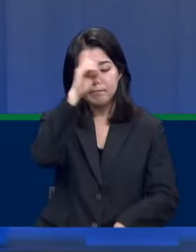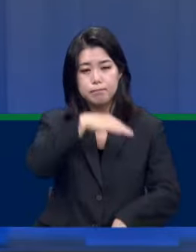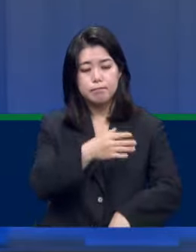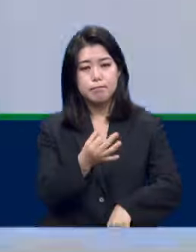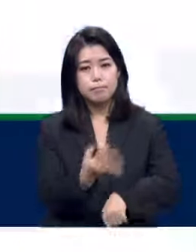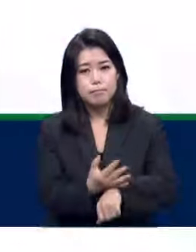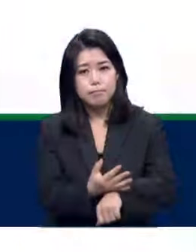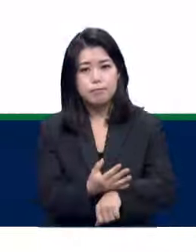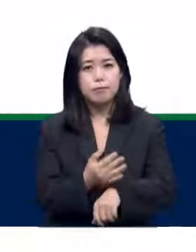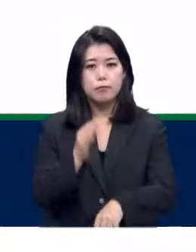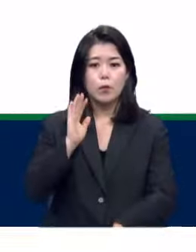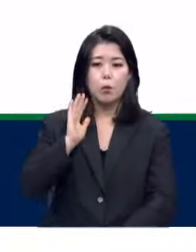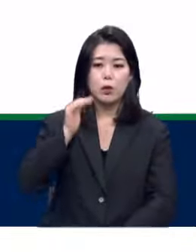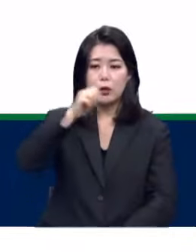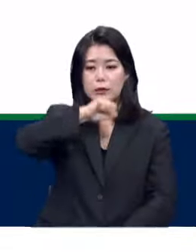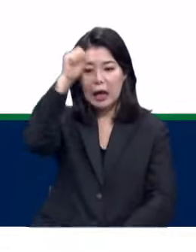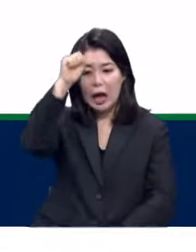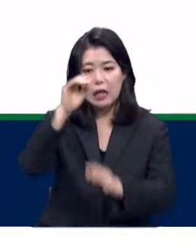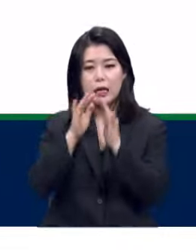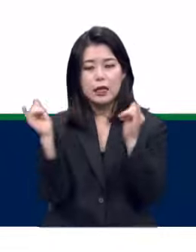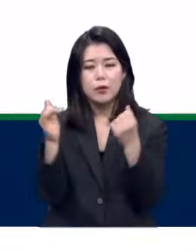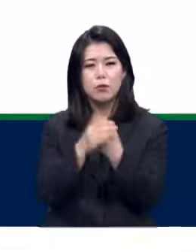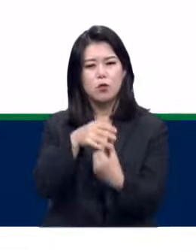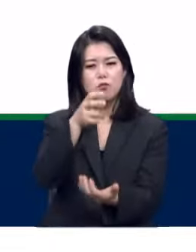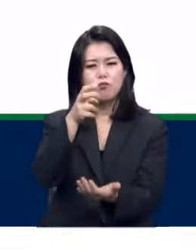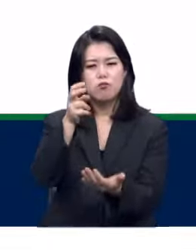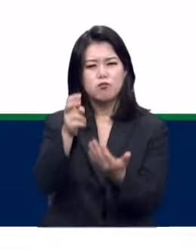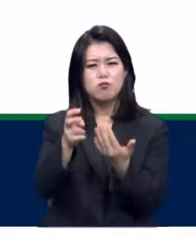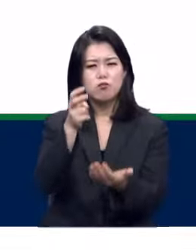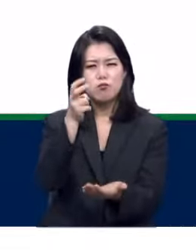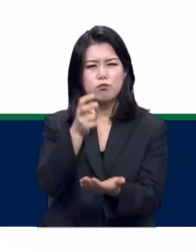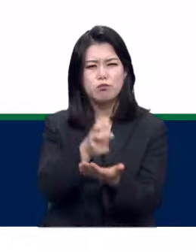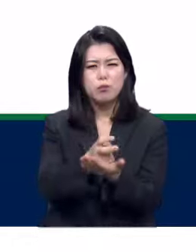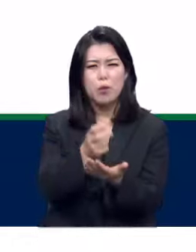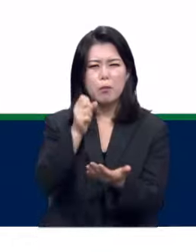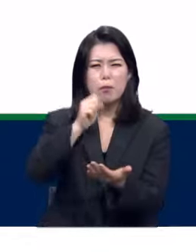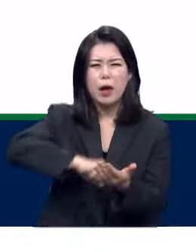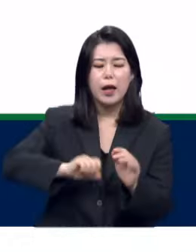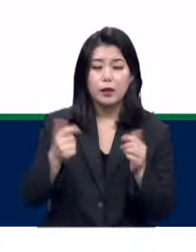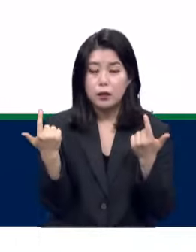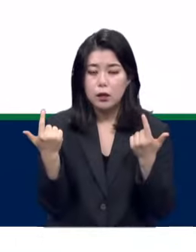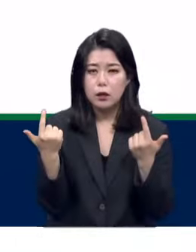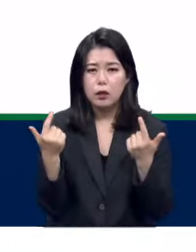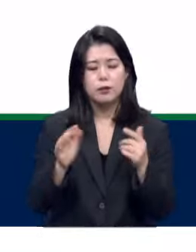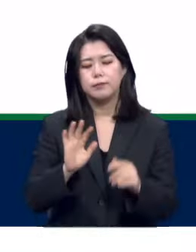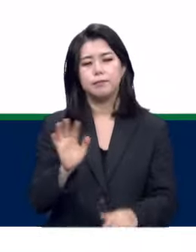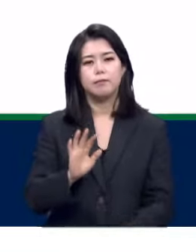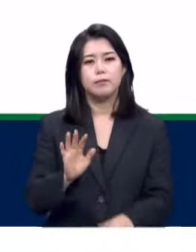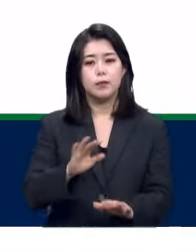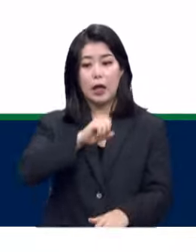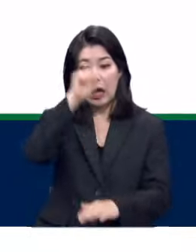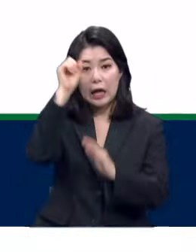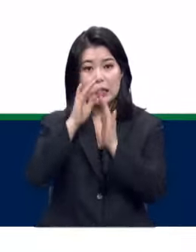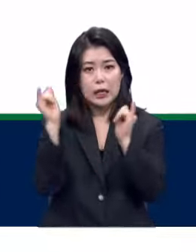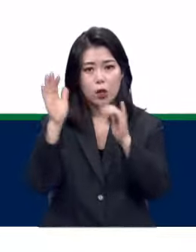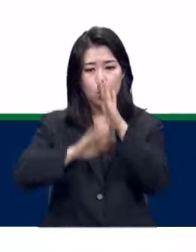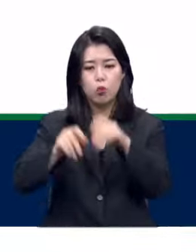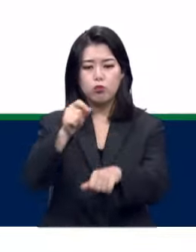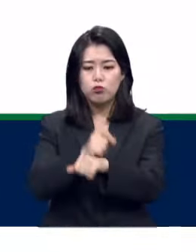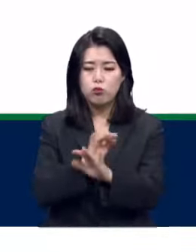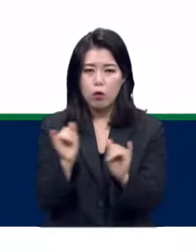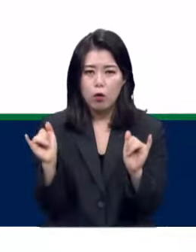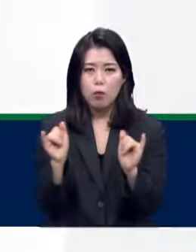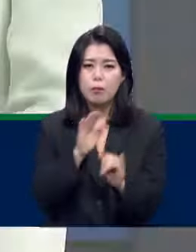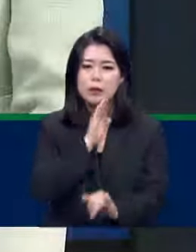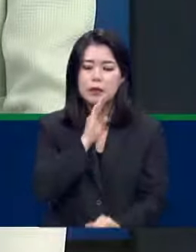당선의 시절이기 때문에 이게 불법이 아니다라는 식으로는 앞으로 넘어가기 어려울 것 같고 물론 당선이 분이 공무원이야 아니냐 또는